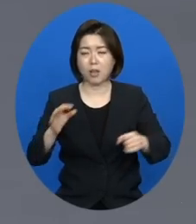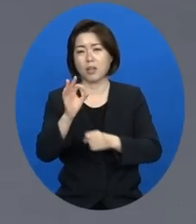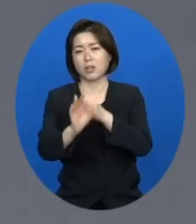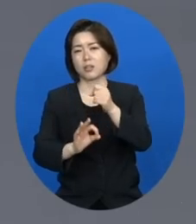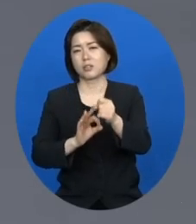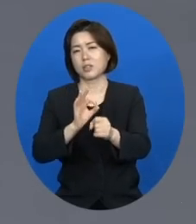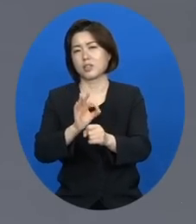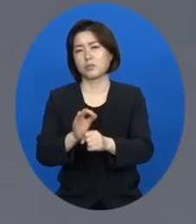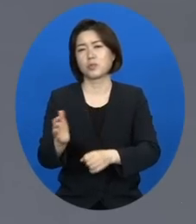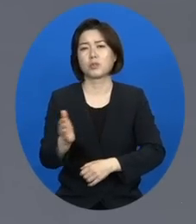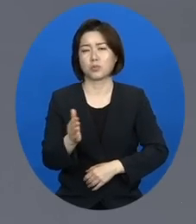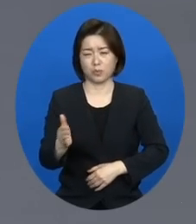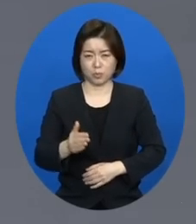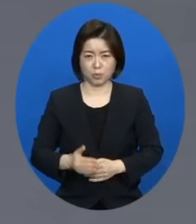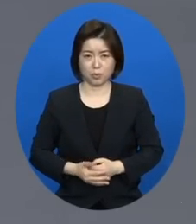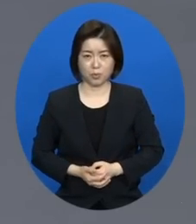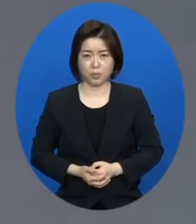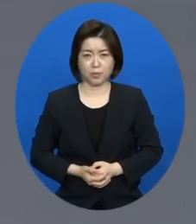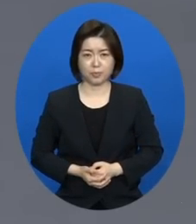10년입니다.